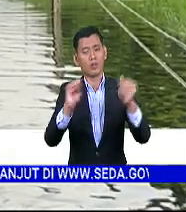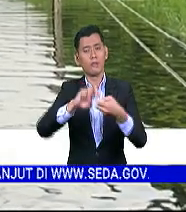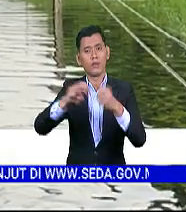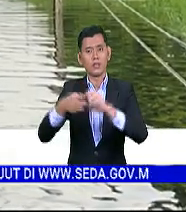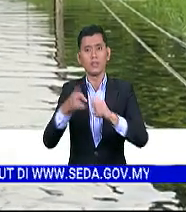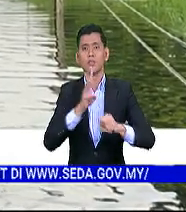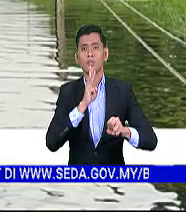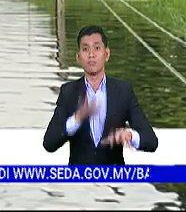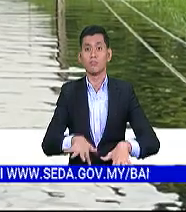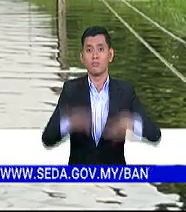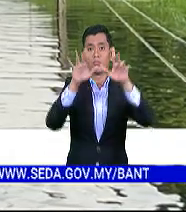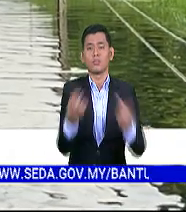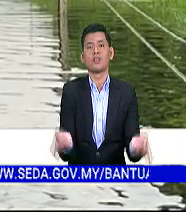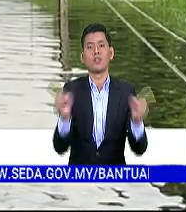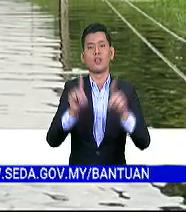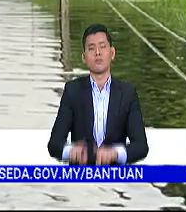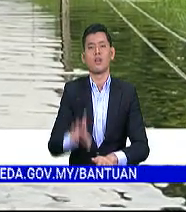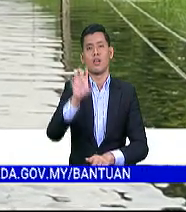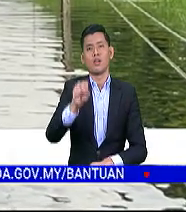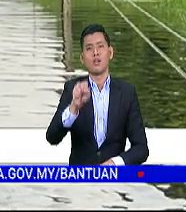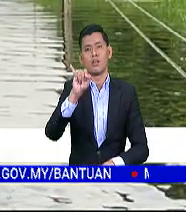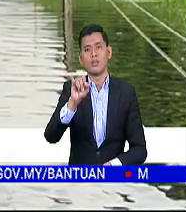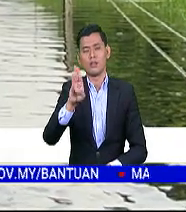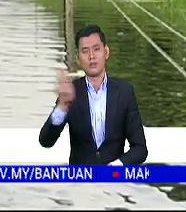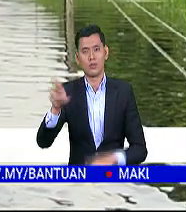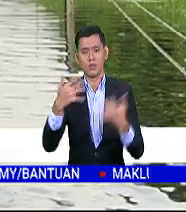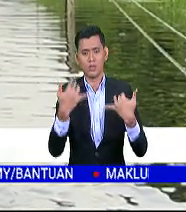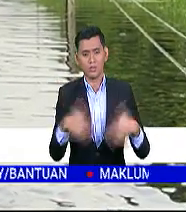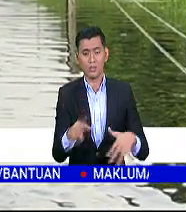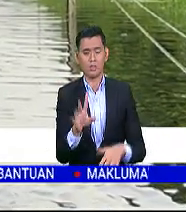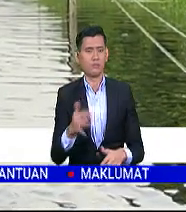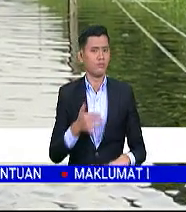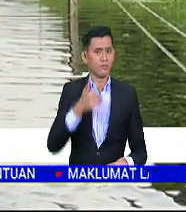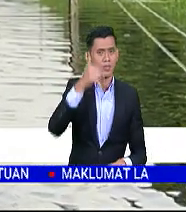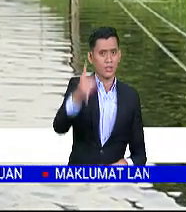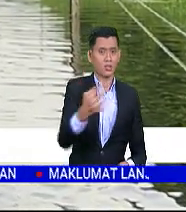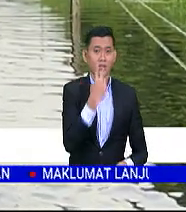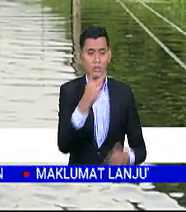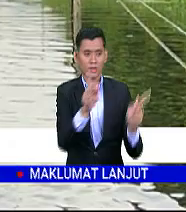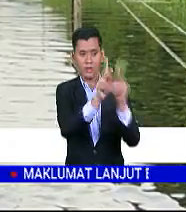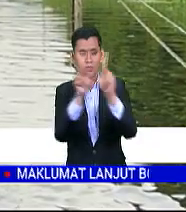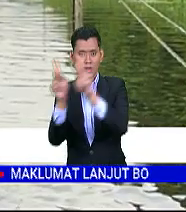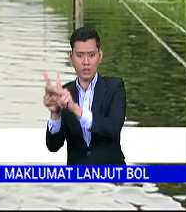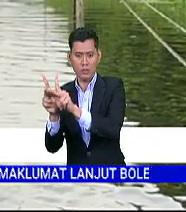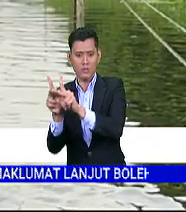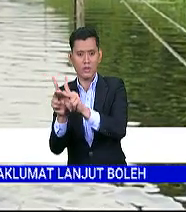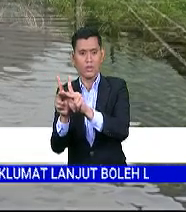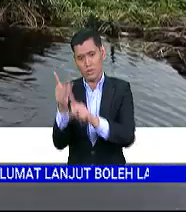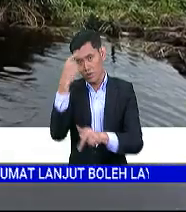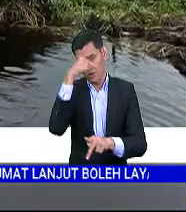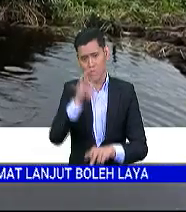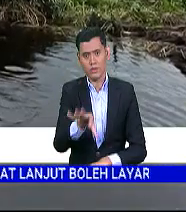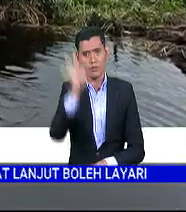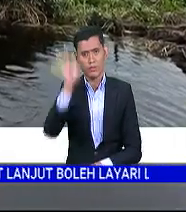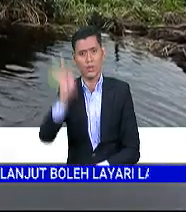masalah banjir di Sibu. Beliau juga telah menyusuri sungai dan parit berdekatan Kampung Usaha Jaya Sentosa untuk